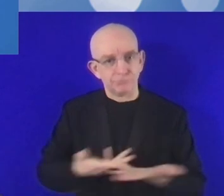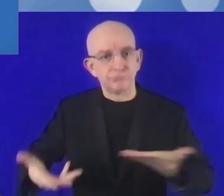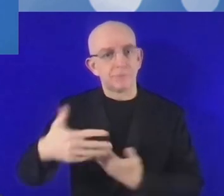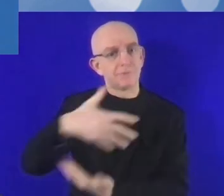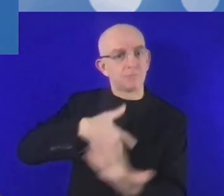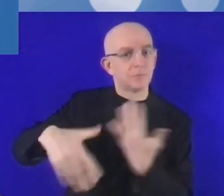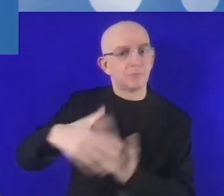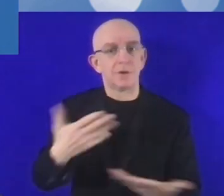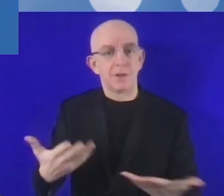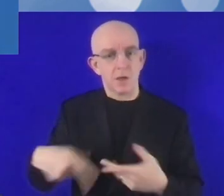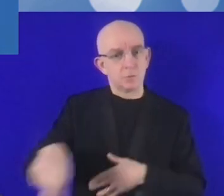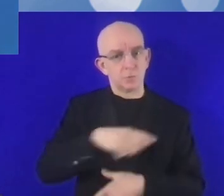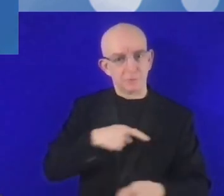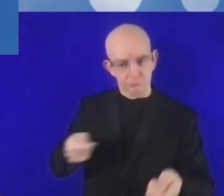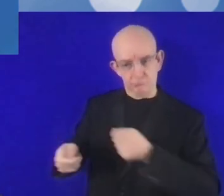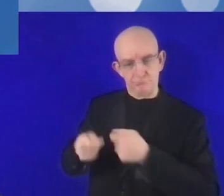控制，